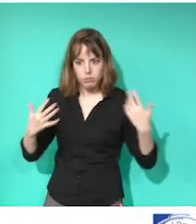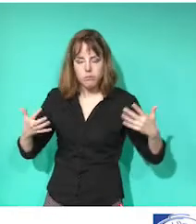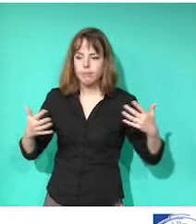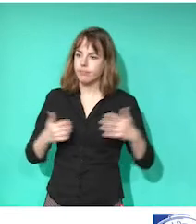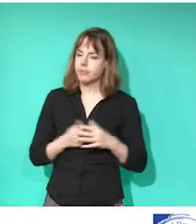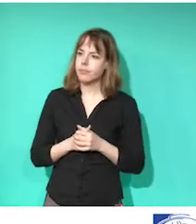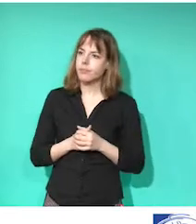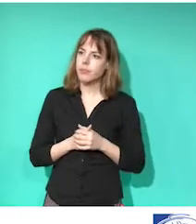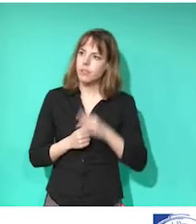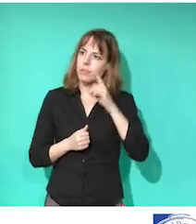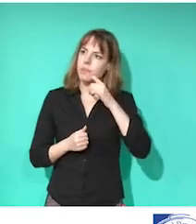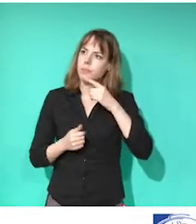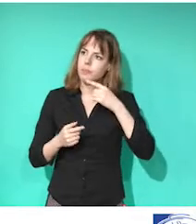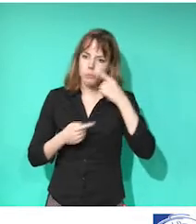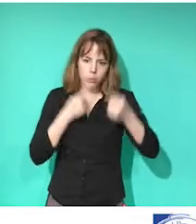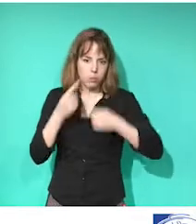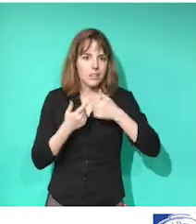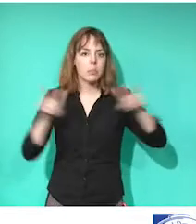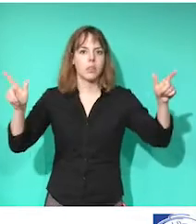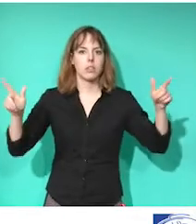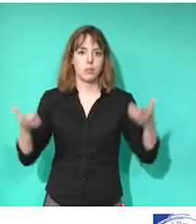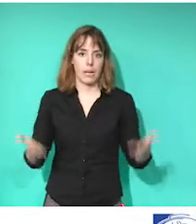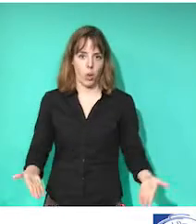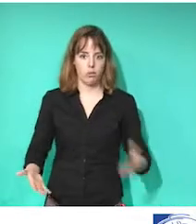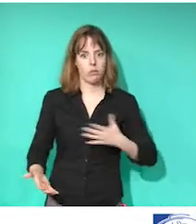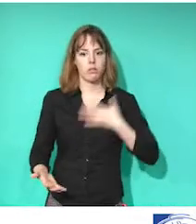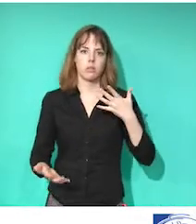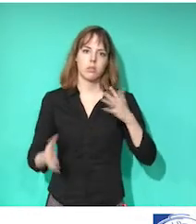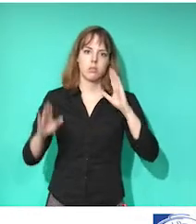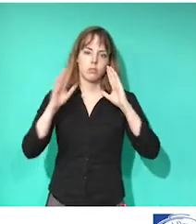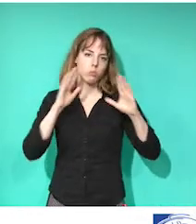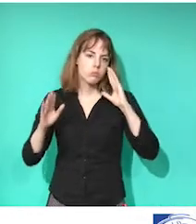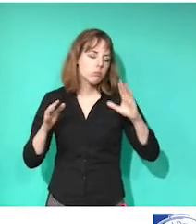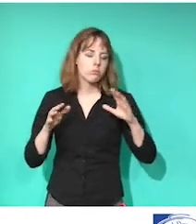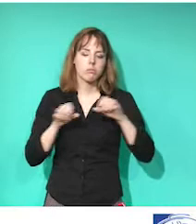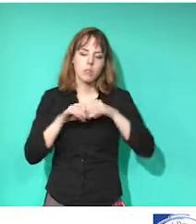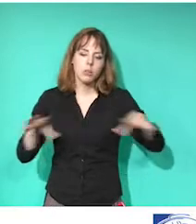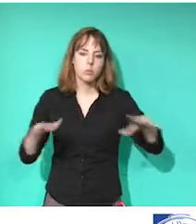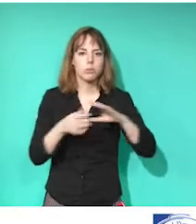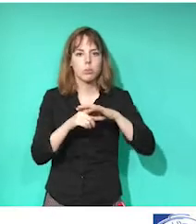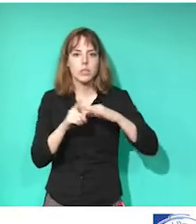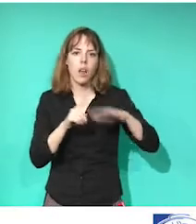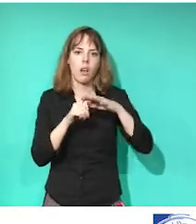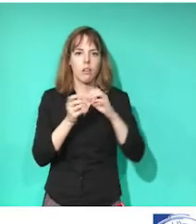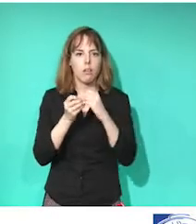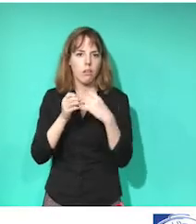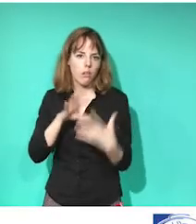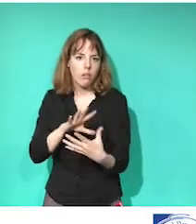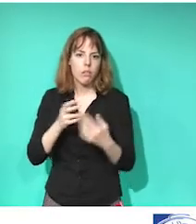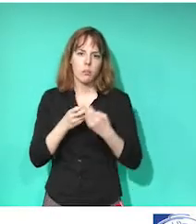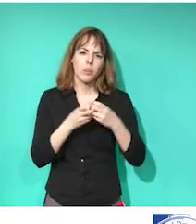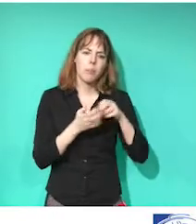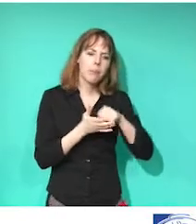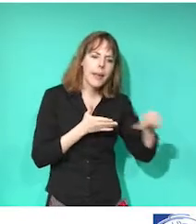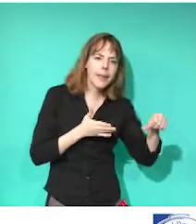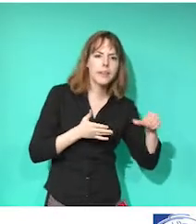eu une libération de la parole par le phénomène des réseaux sociaux, des blogs et des sites. Ouais. Les payes en tout genre, paye ta blouse, paye ta